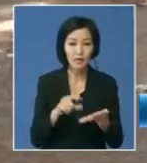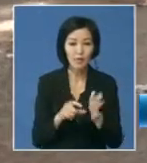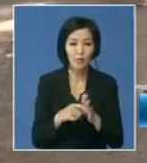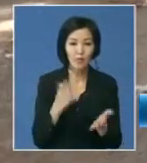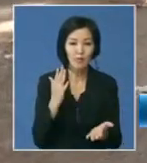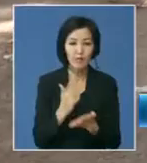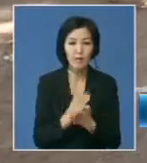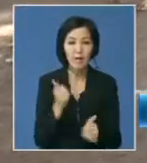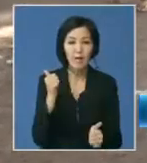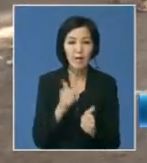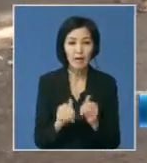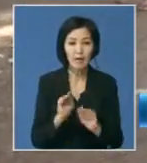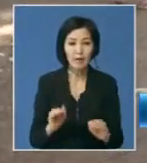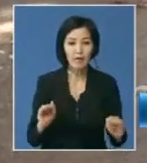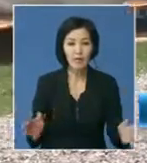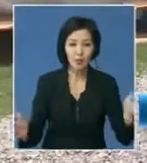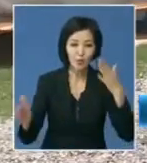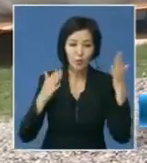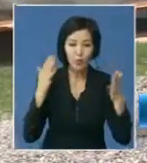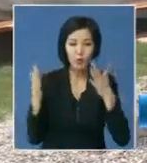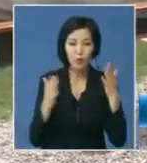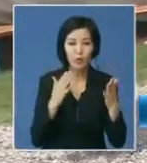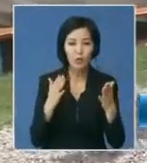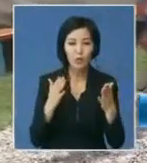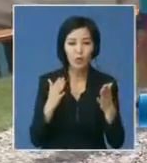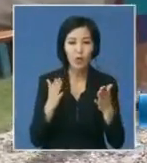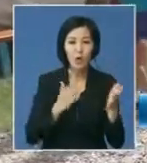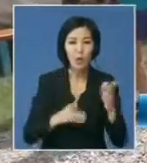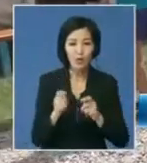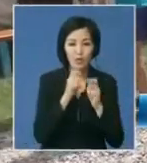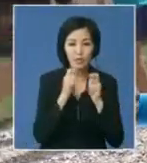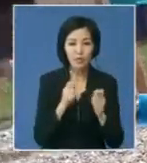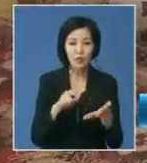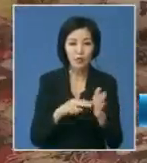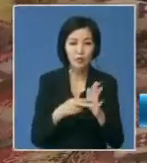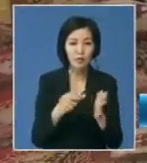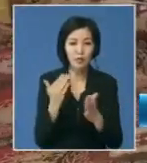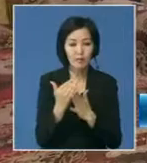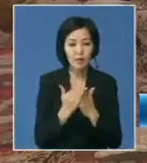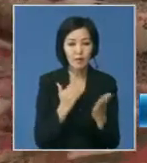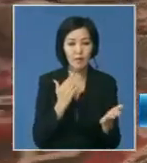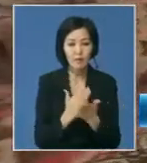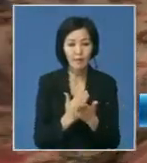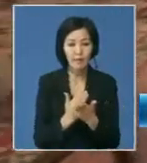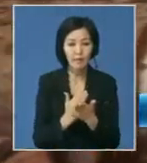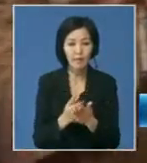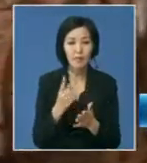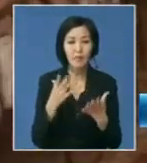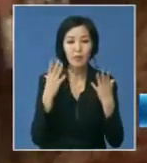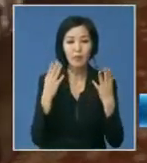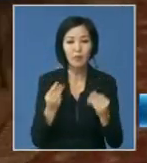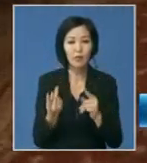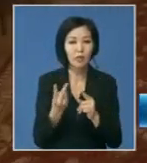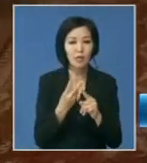қарастырылған. Әр баланың көңіл күйін көтеріп, оларға қуаныш сыйлау үшін арнайы жоспар жасалған. Соған сәйкес демалушылардың бір күні